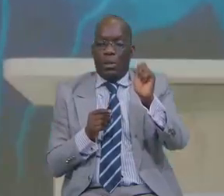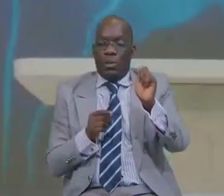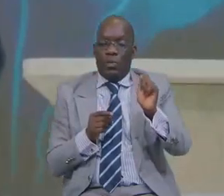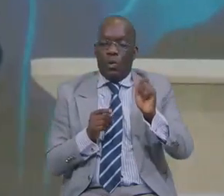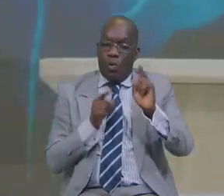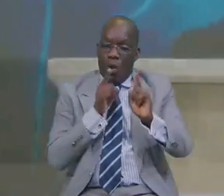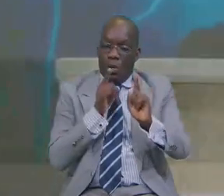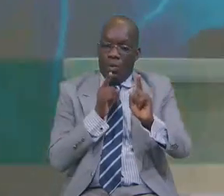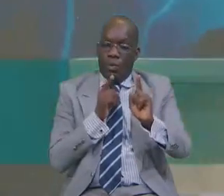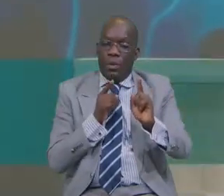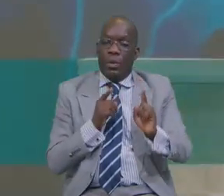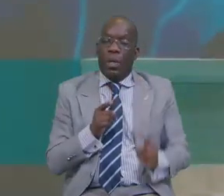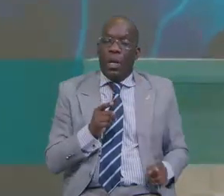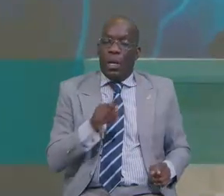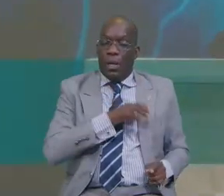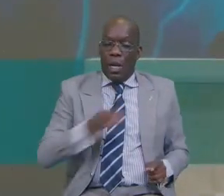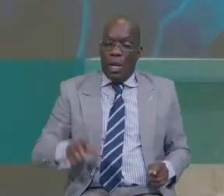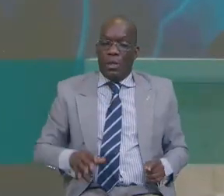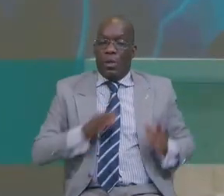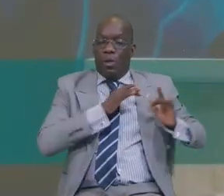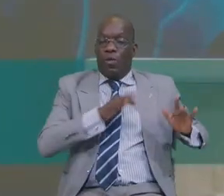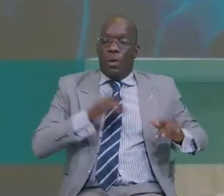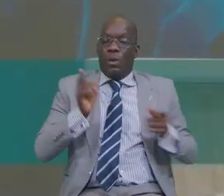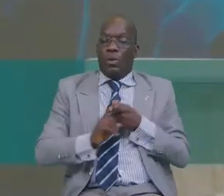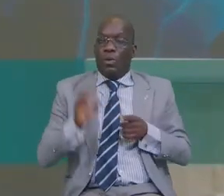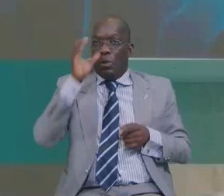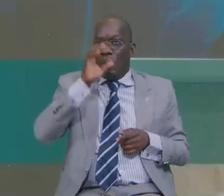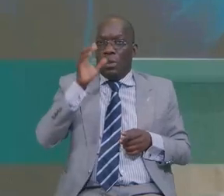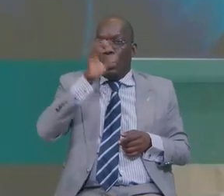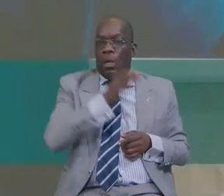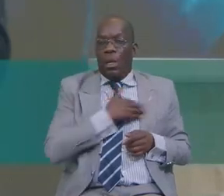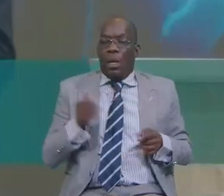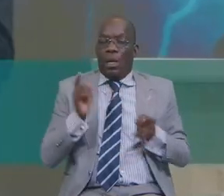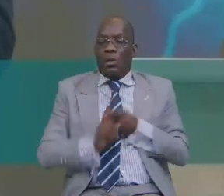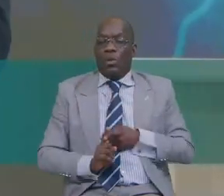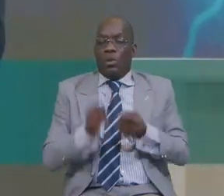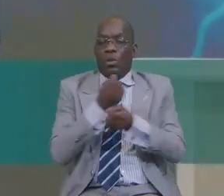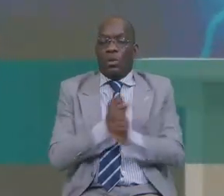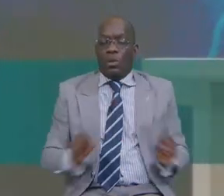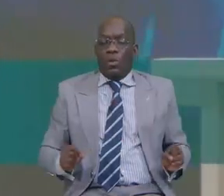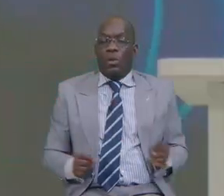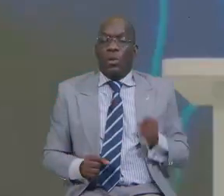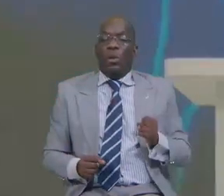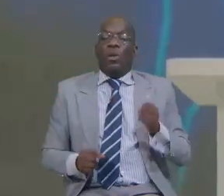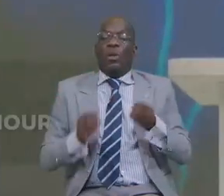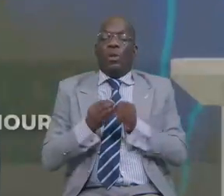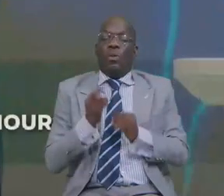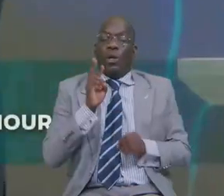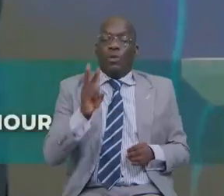Premièrement, la compassion de Christ pour chercher et sauver.